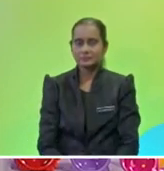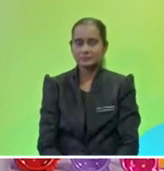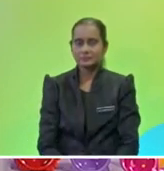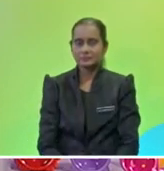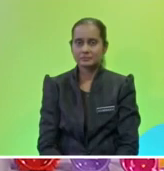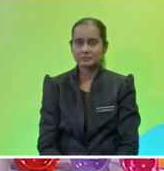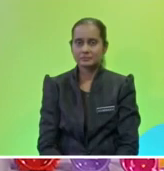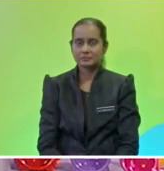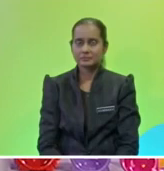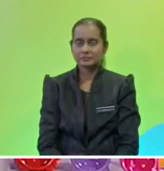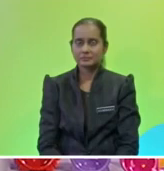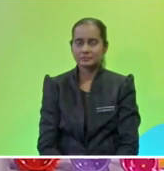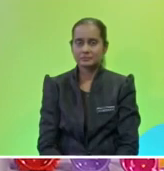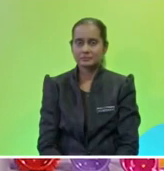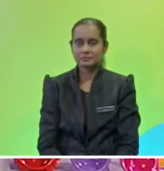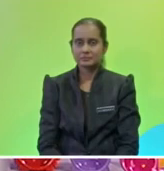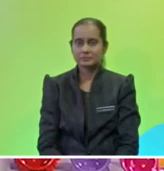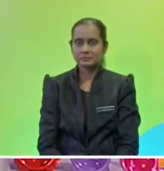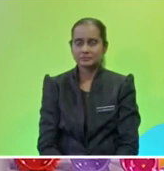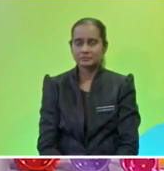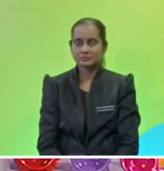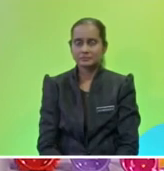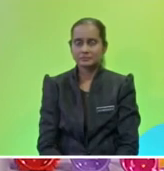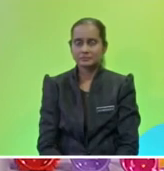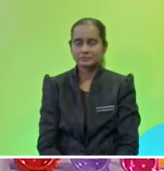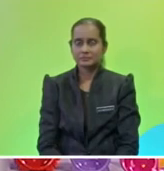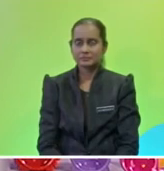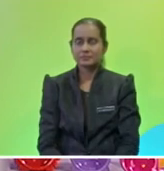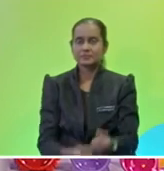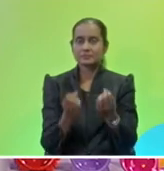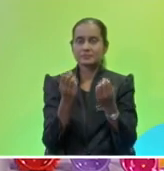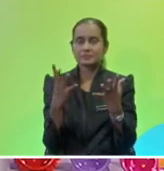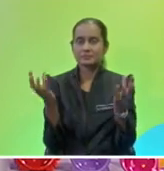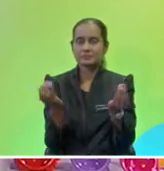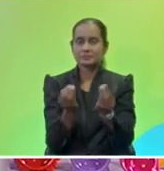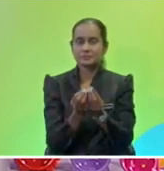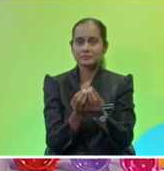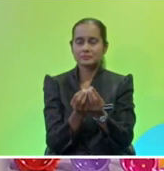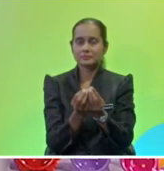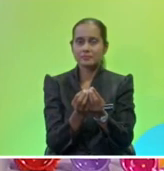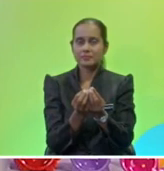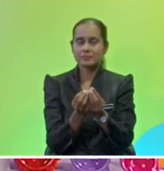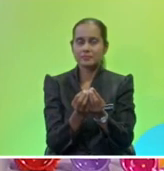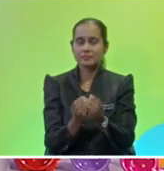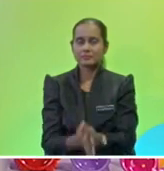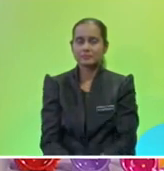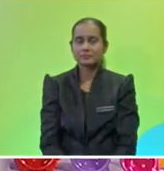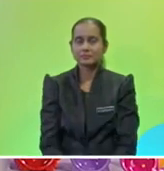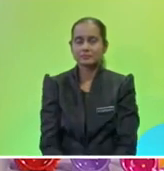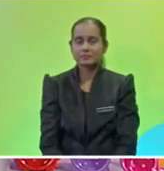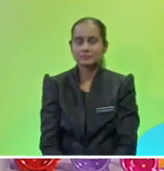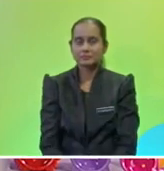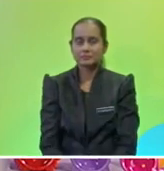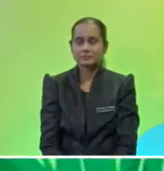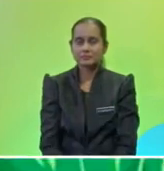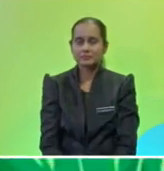iku Si Boy kawan-kawan Wow jumlahnya jadi sama dengan Mari kita